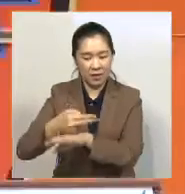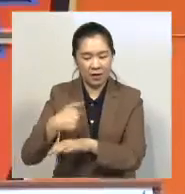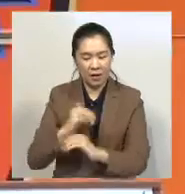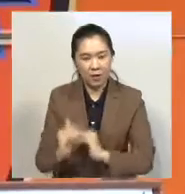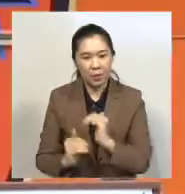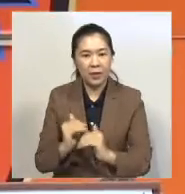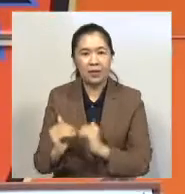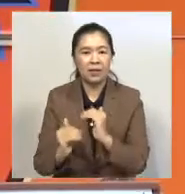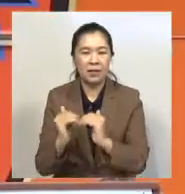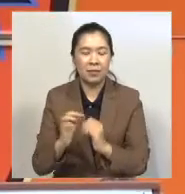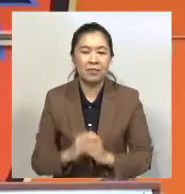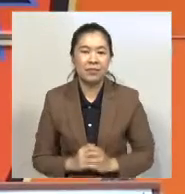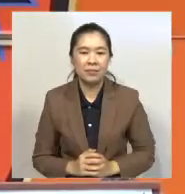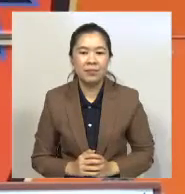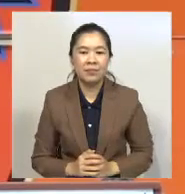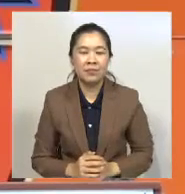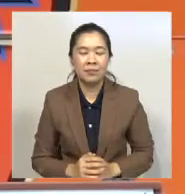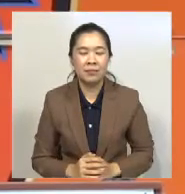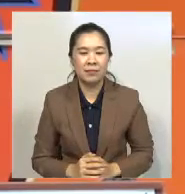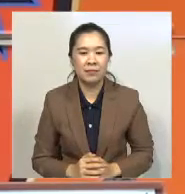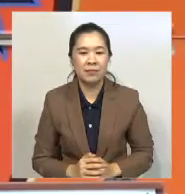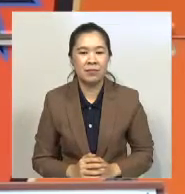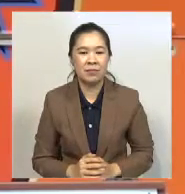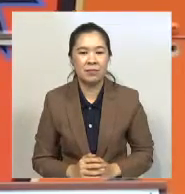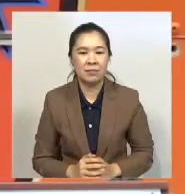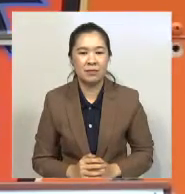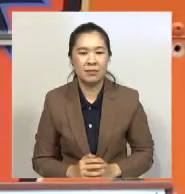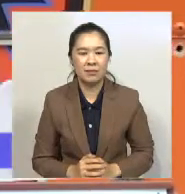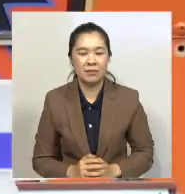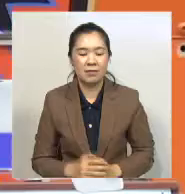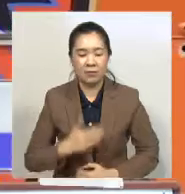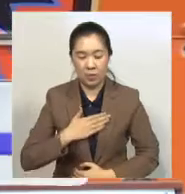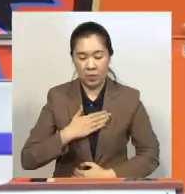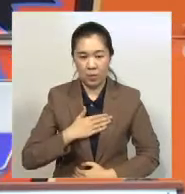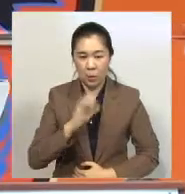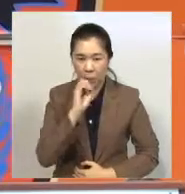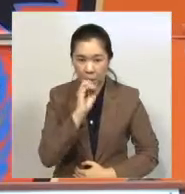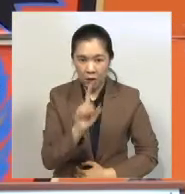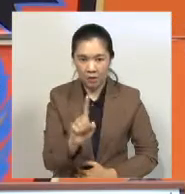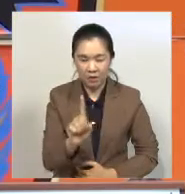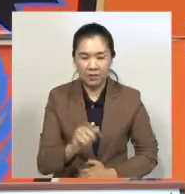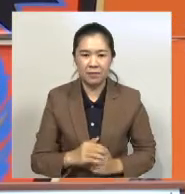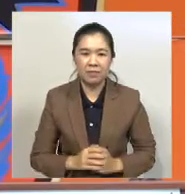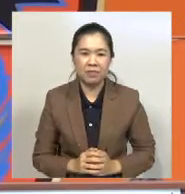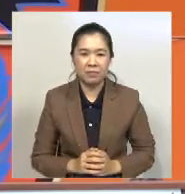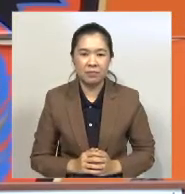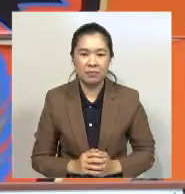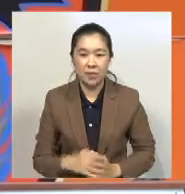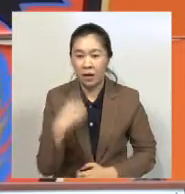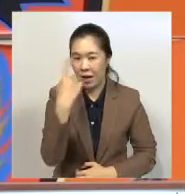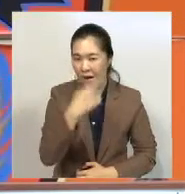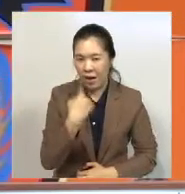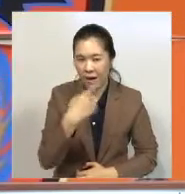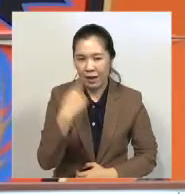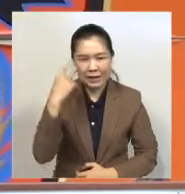น ไอ้กล้องนี้นะครับรับรองว่าผมเรียนเลยนะครับว่าใครหัวหมอคิดว่